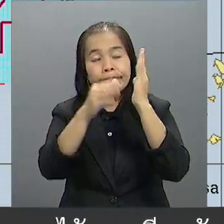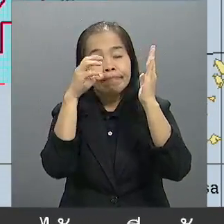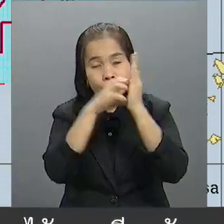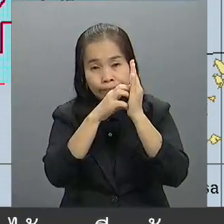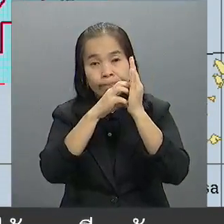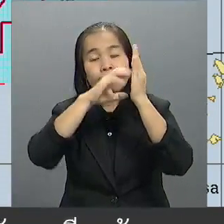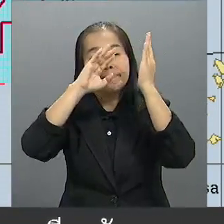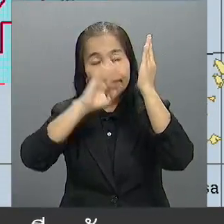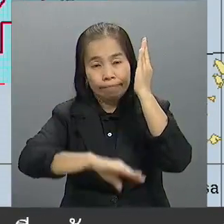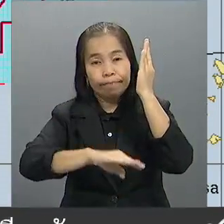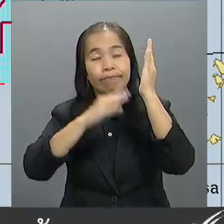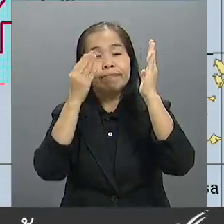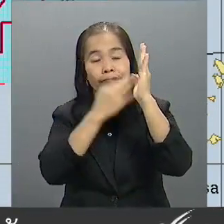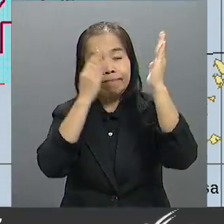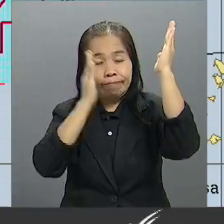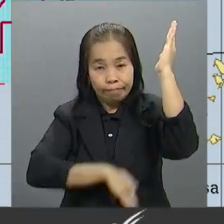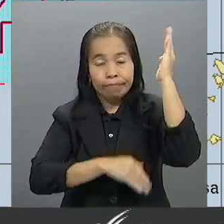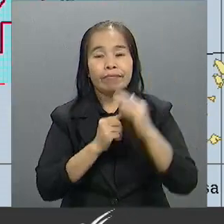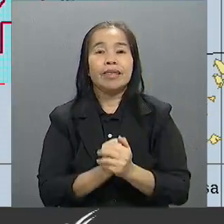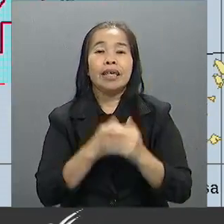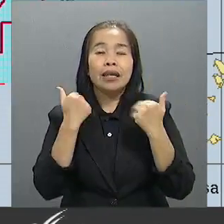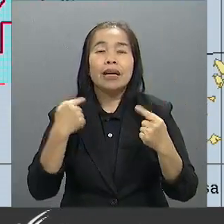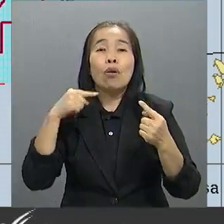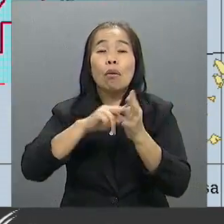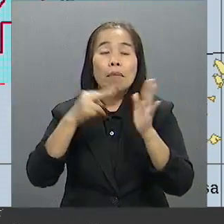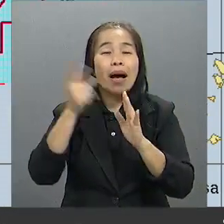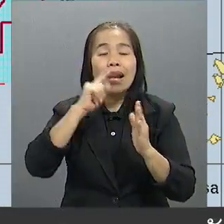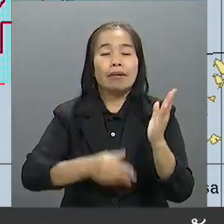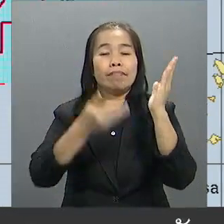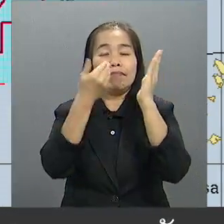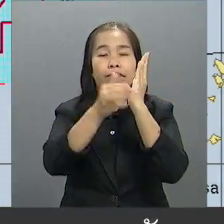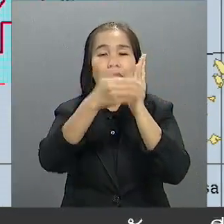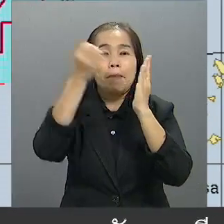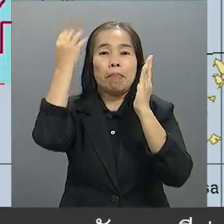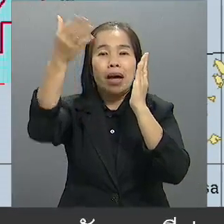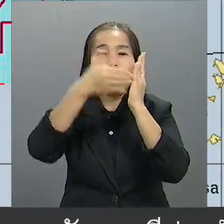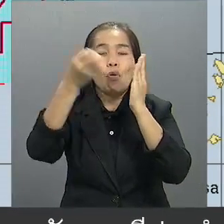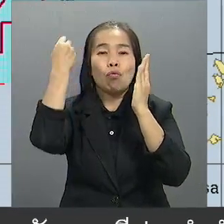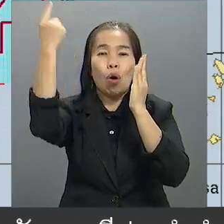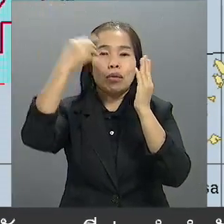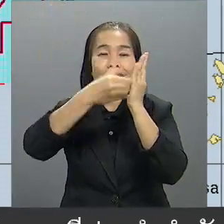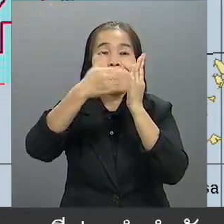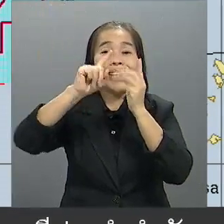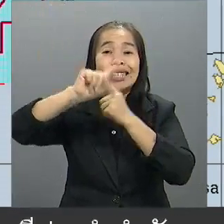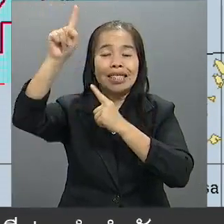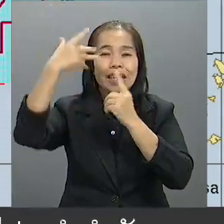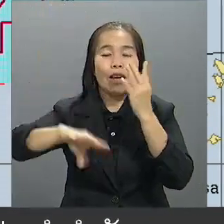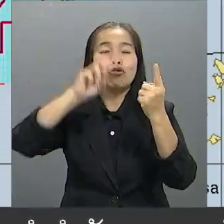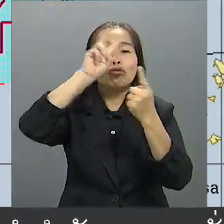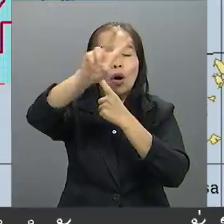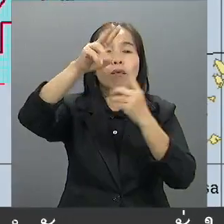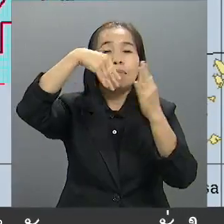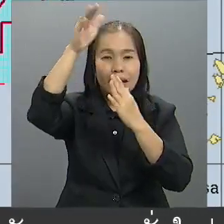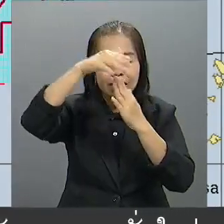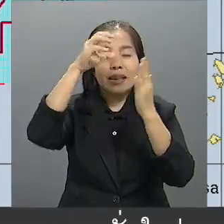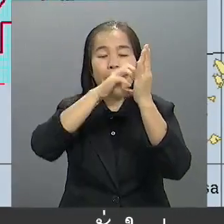อกและภาคใ้โดยเร่มมผลกระทบในผากตกแออกเชียงเนืuateอก่อนนะคะหลังจากภาคเนือและภาคอื่นๆก็จะมผลกระทบ